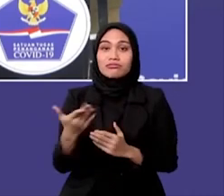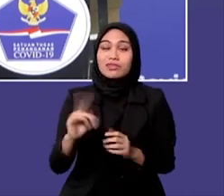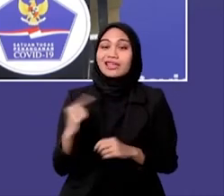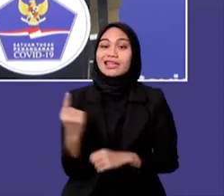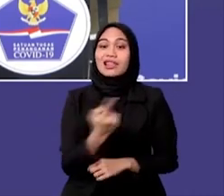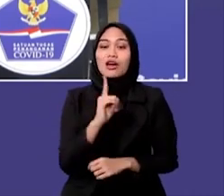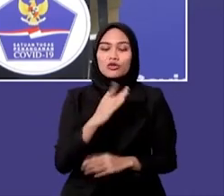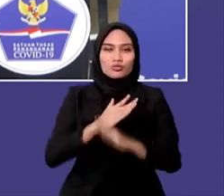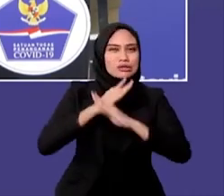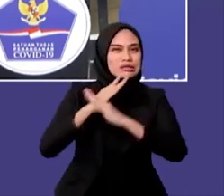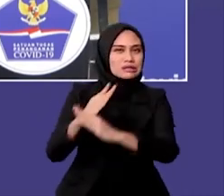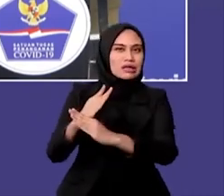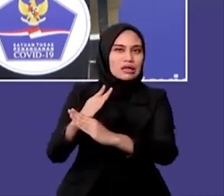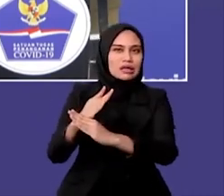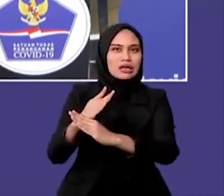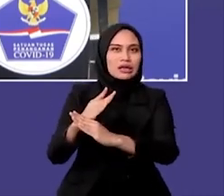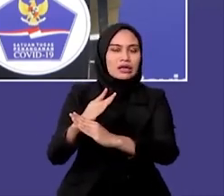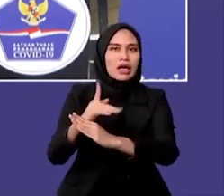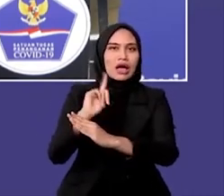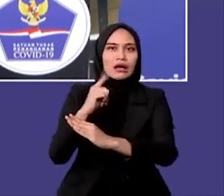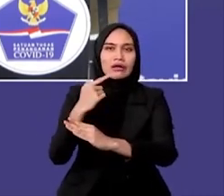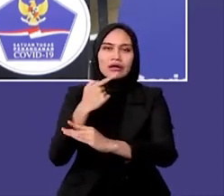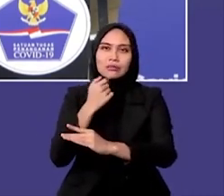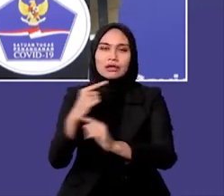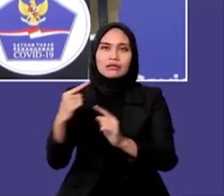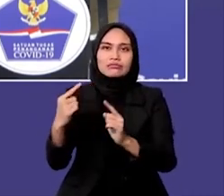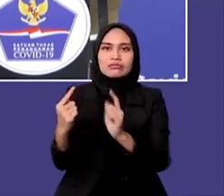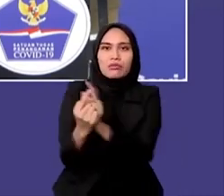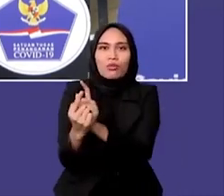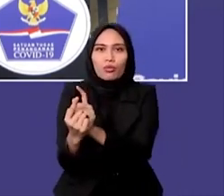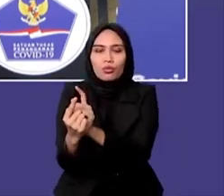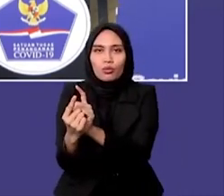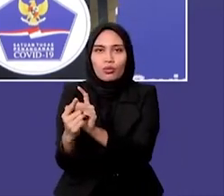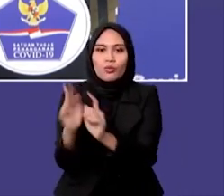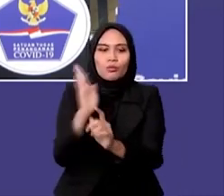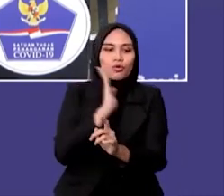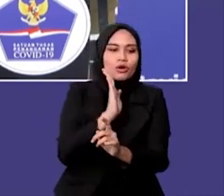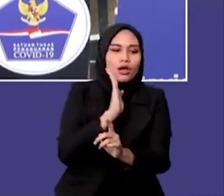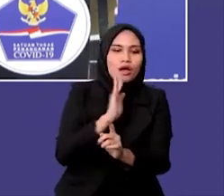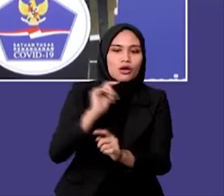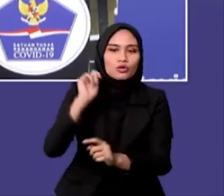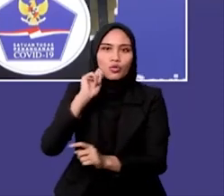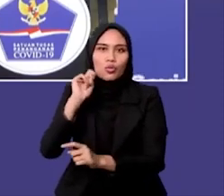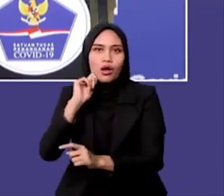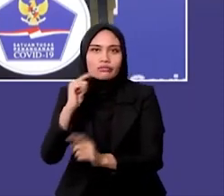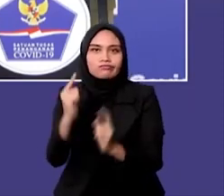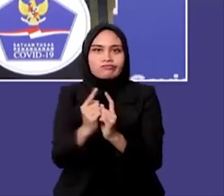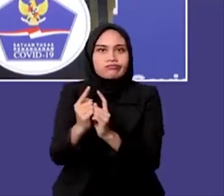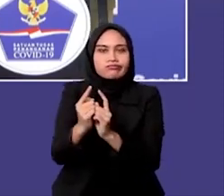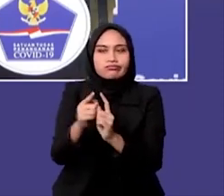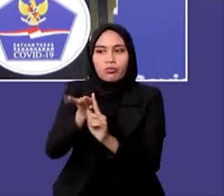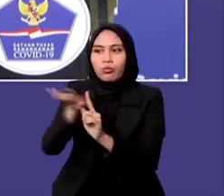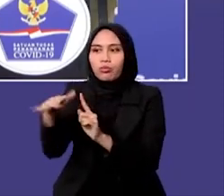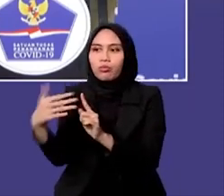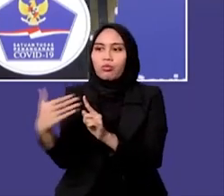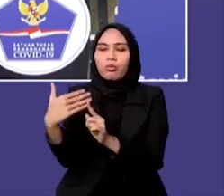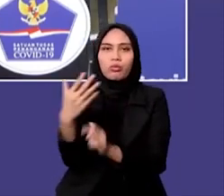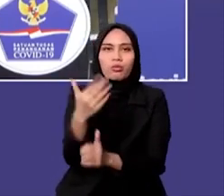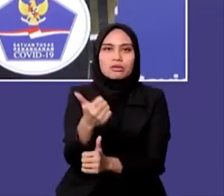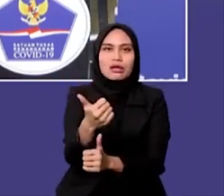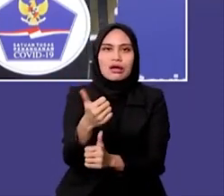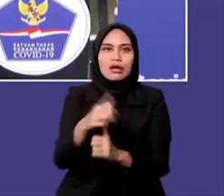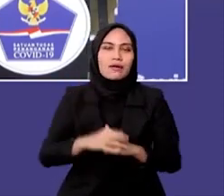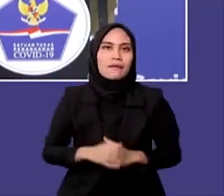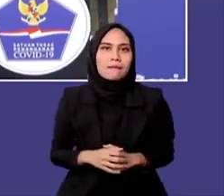menghindari terjadinya kontak antara yang mudah dengan yang usia rentan